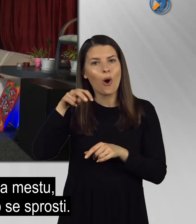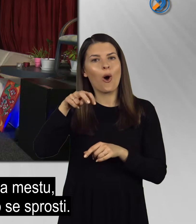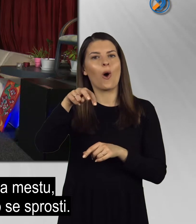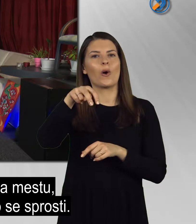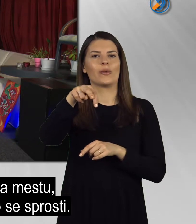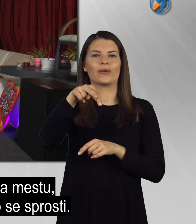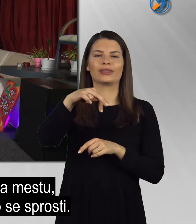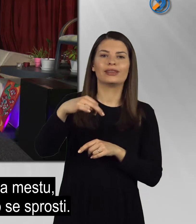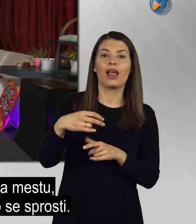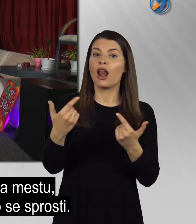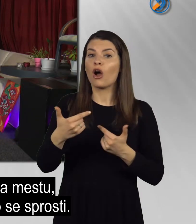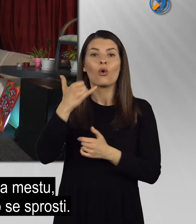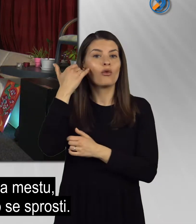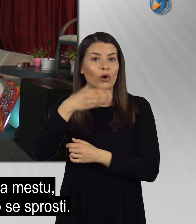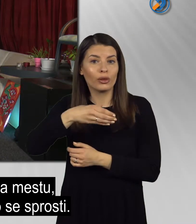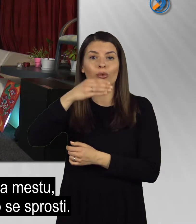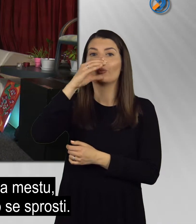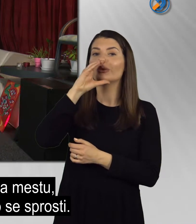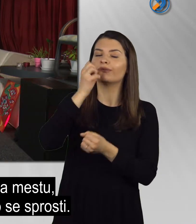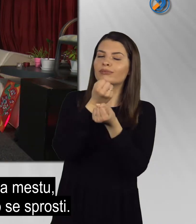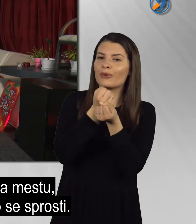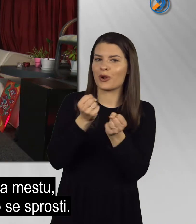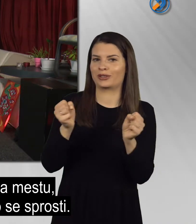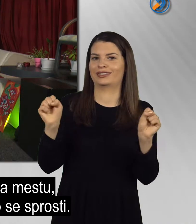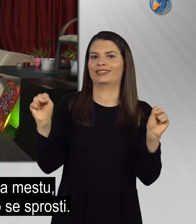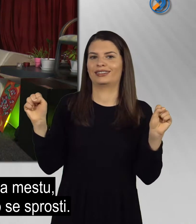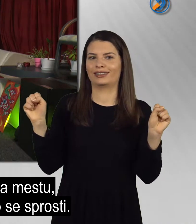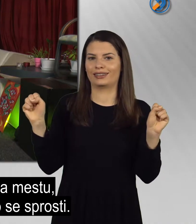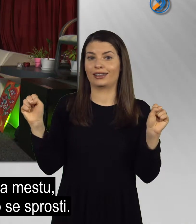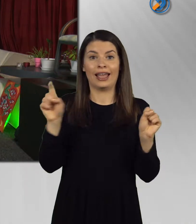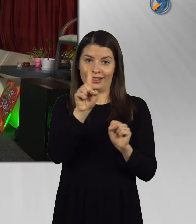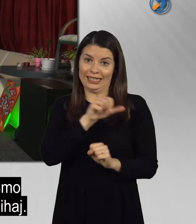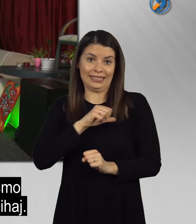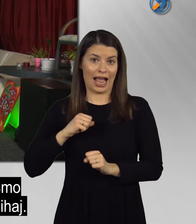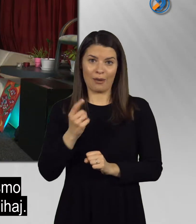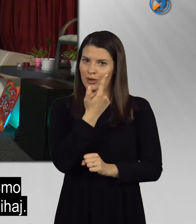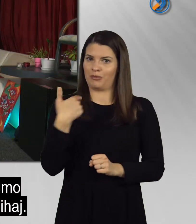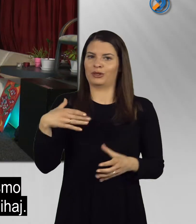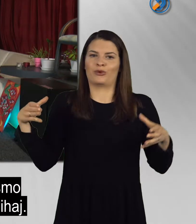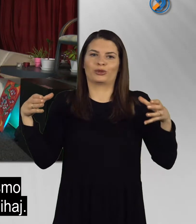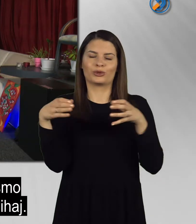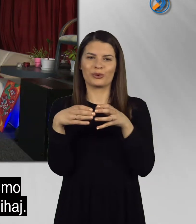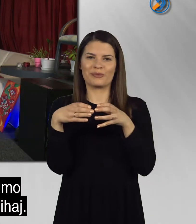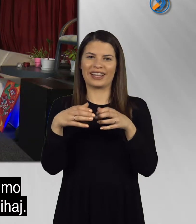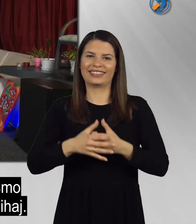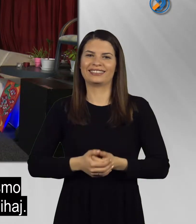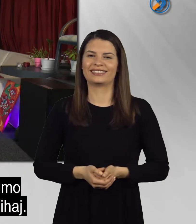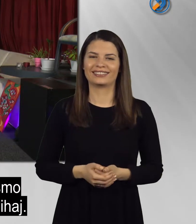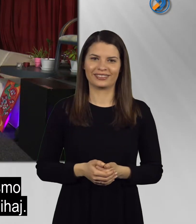hodi na mestu, popij malo vode, malo se sprosti. Nisi sam, mi smo s tabo.